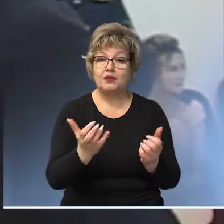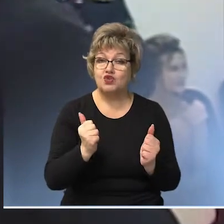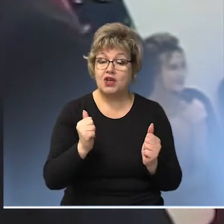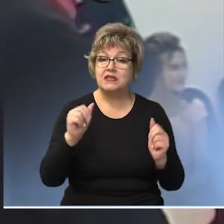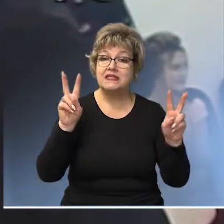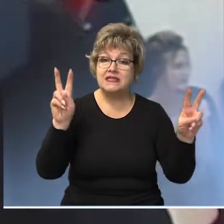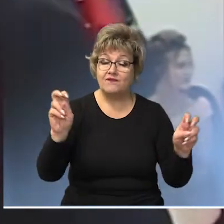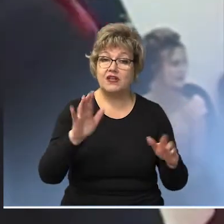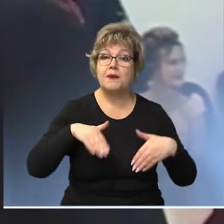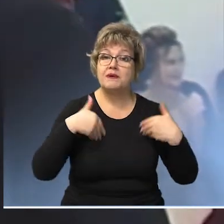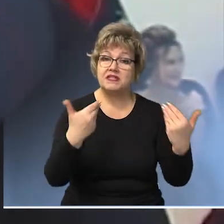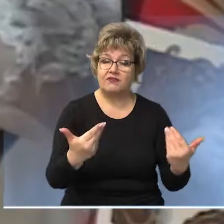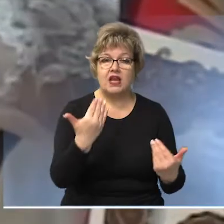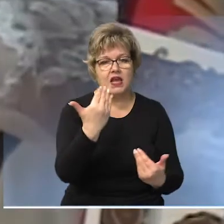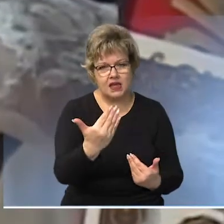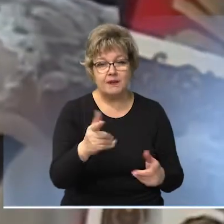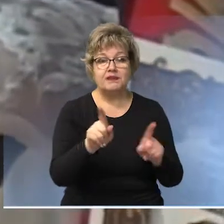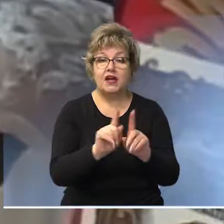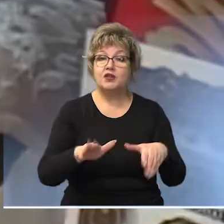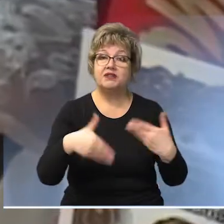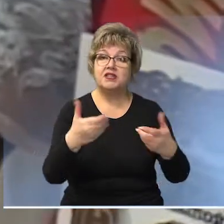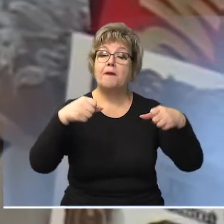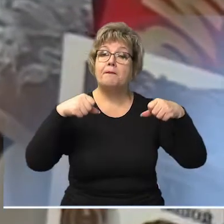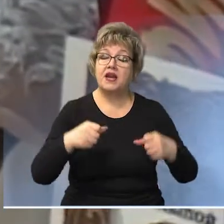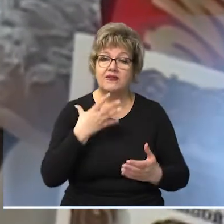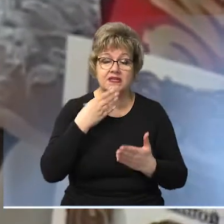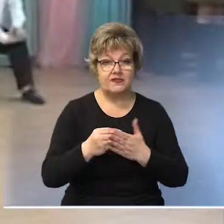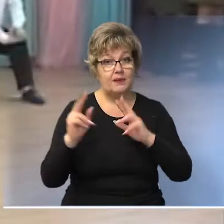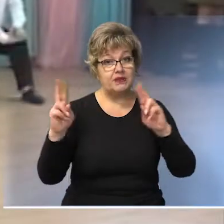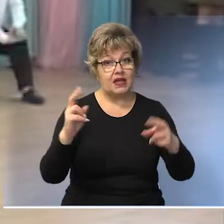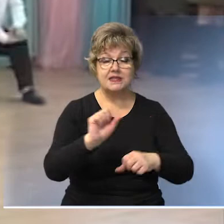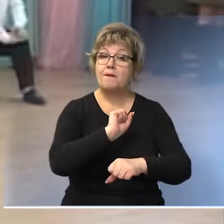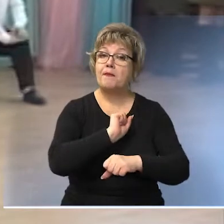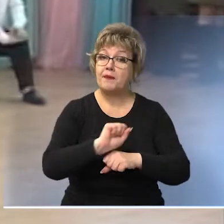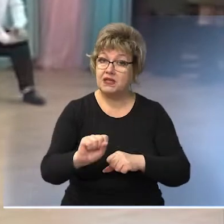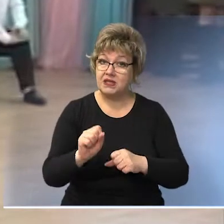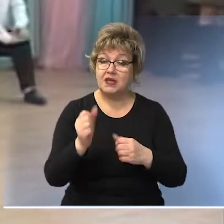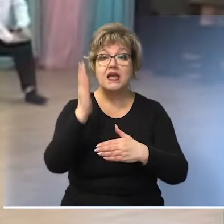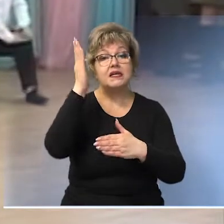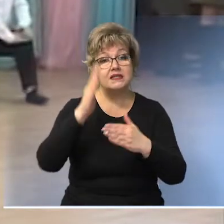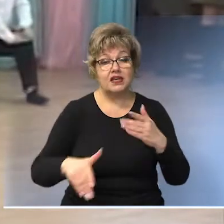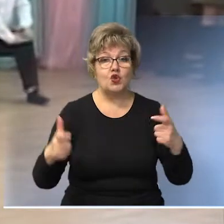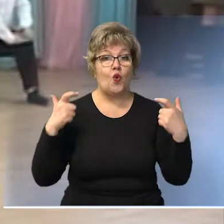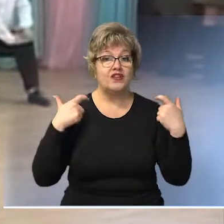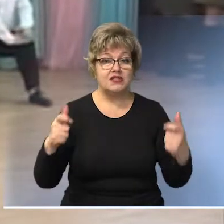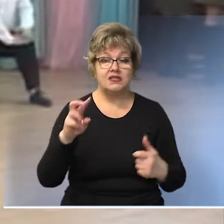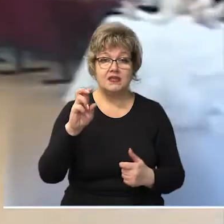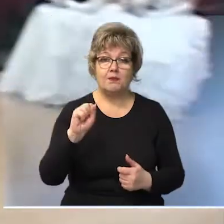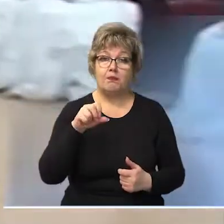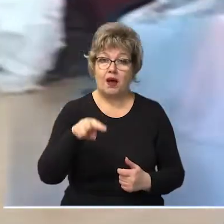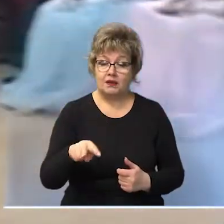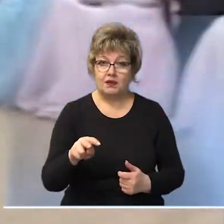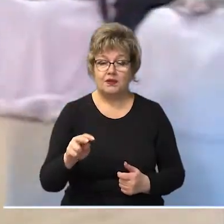получают заветные символы и поздравления. Им также предоставлено право своим танцам победителей закрыть офицерский